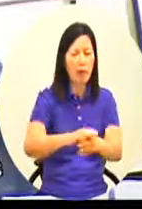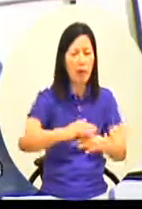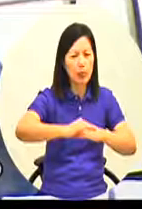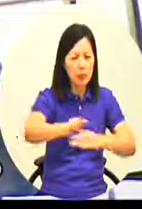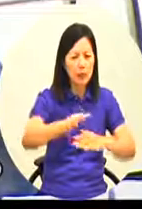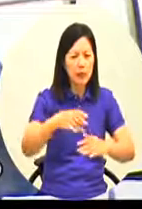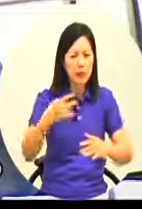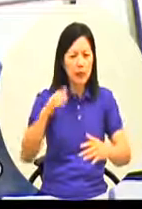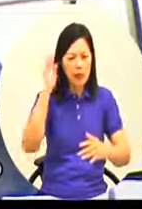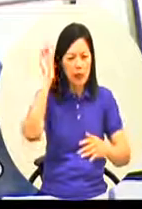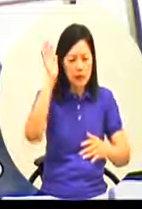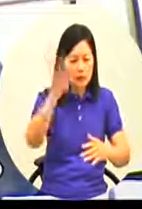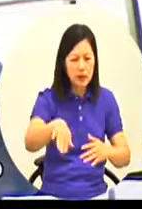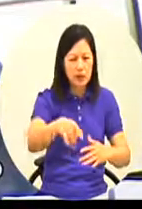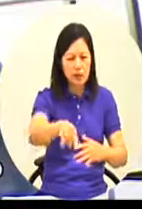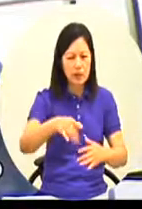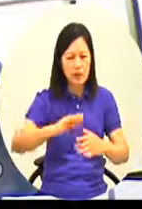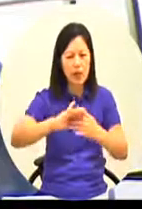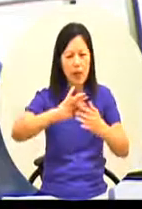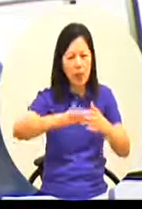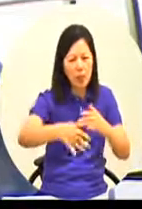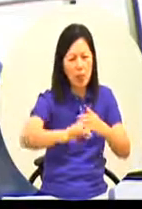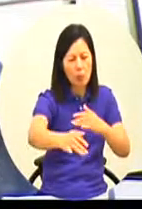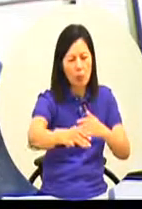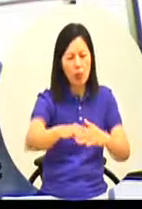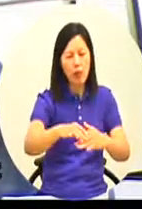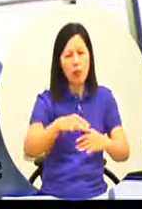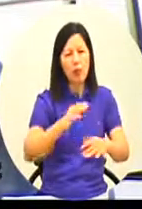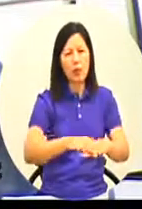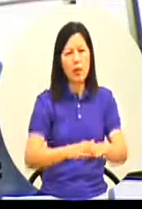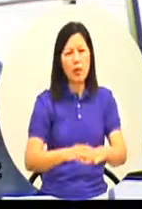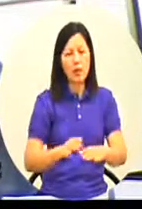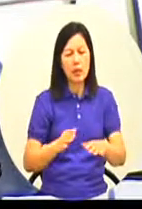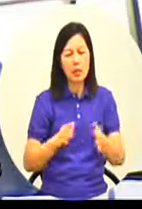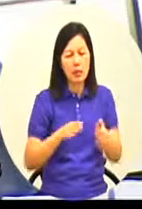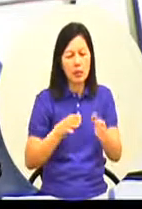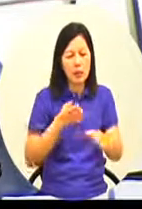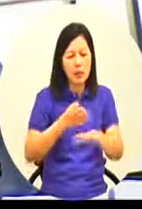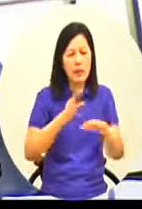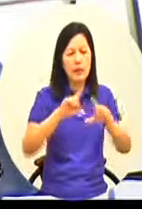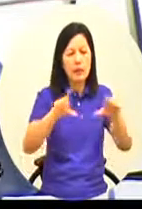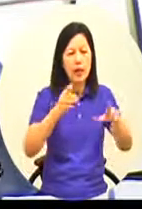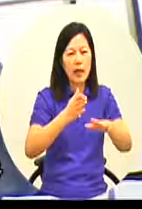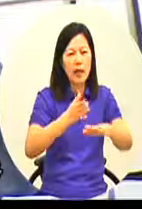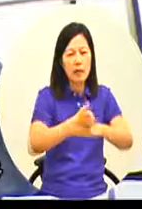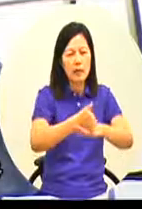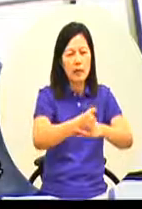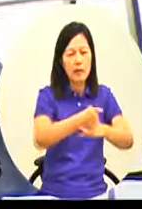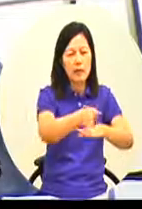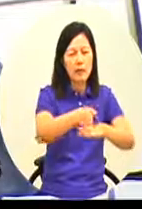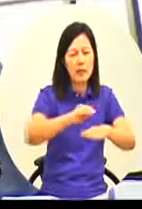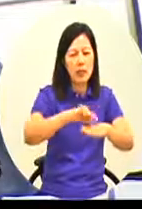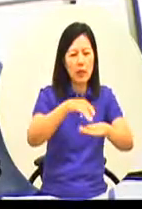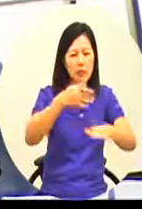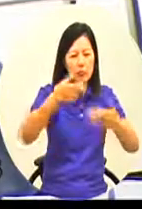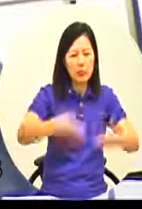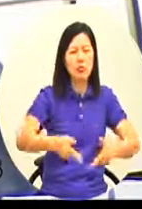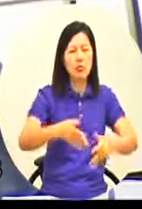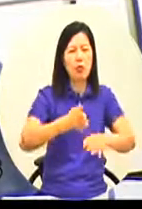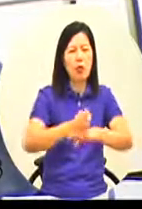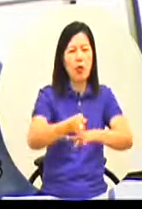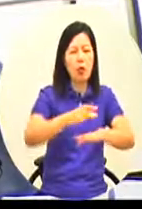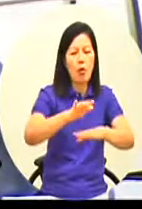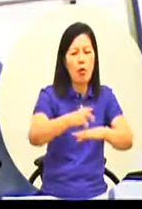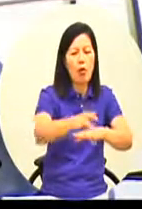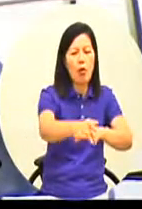啊，因为大车咧搞，伊个重量很重嘛，所以它的边边伊遐边啊时阵都是一。